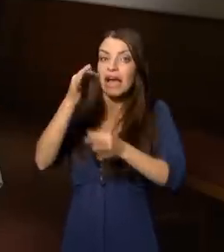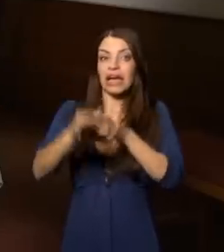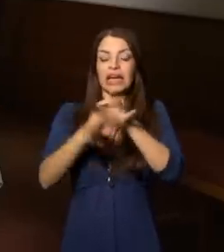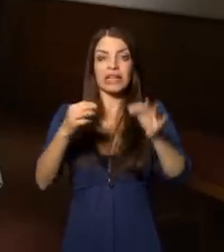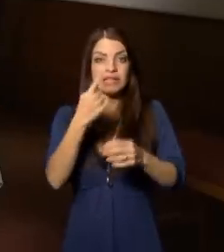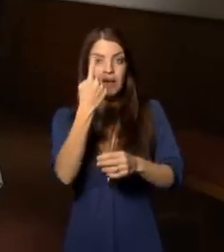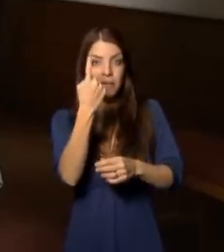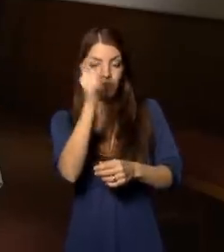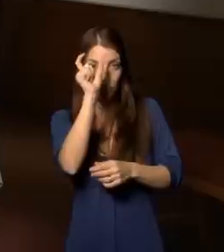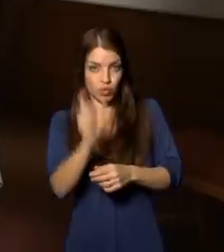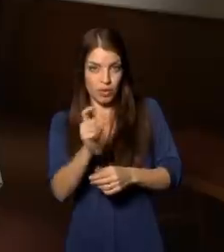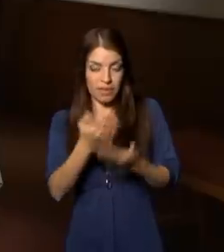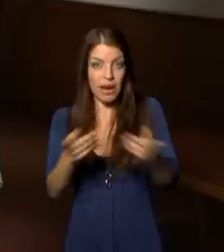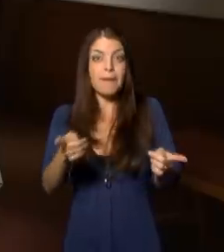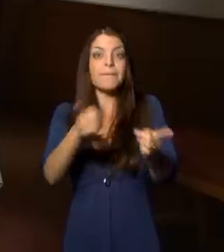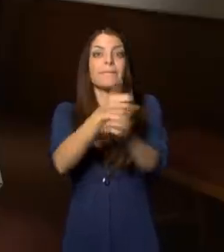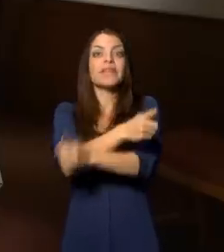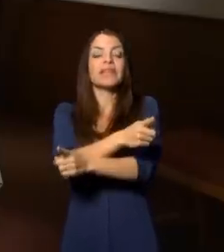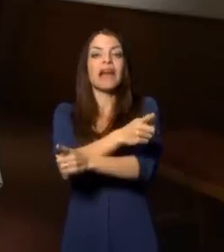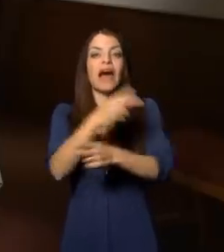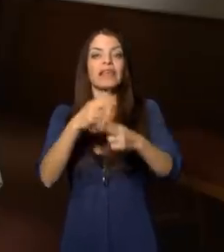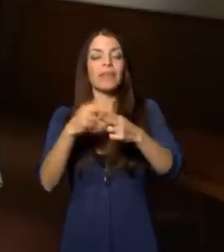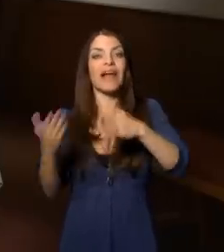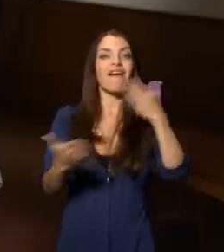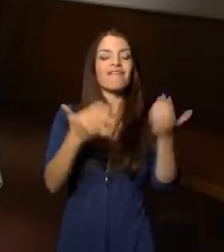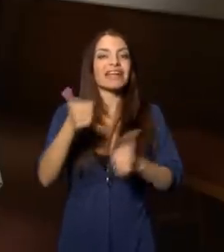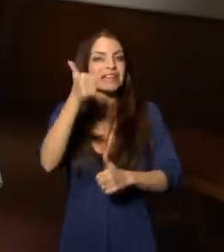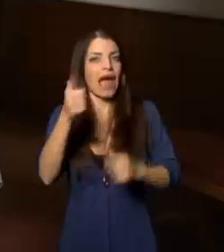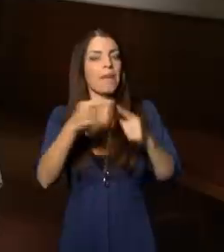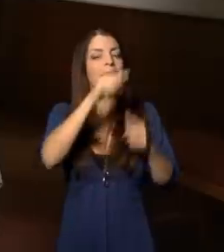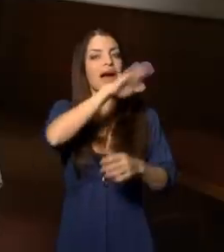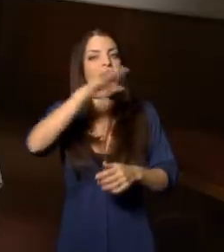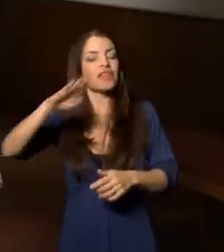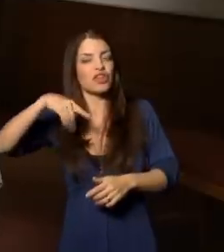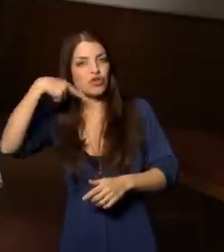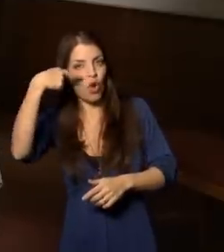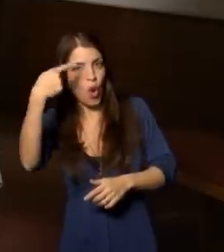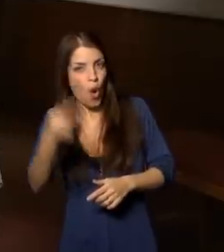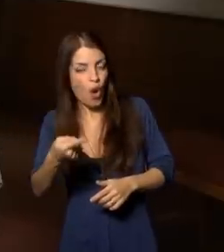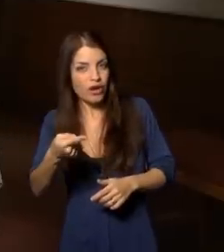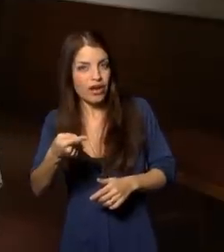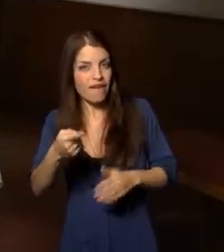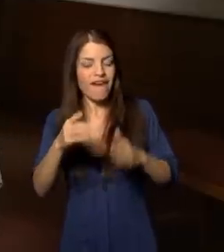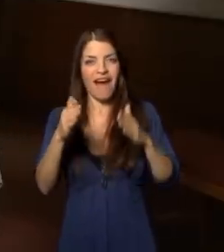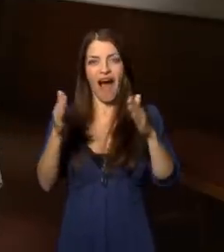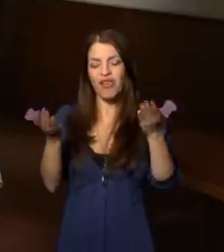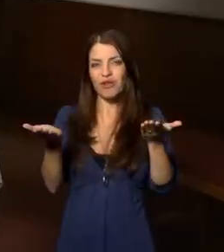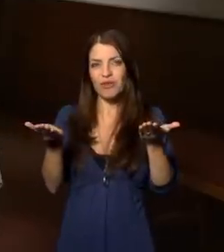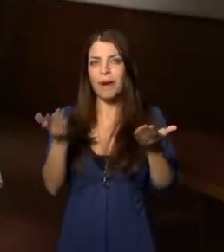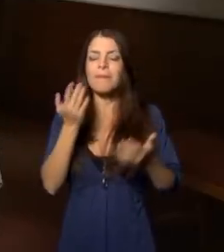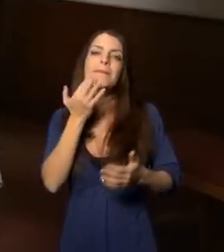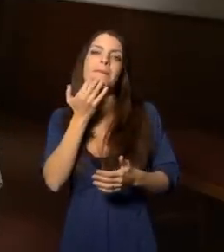biha itinbidel biex tagħmel it-tajjeb lill-proxmu. Huwa wkoll permezz tax-xhieda ħajja